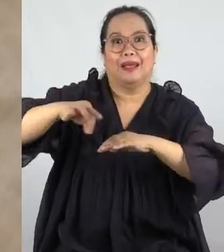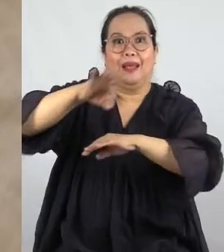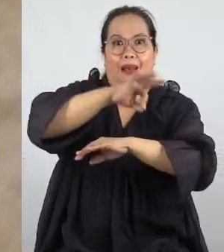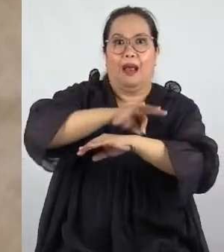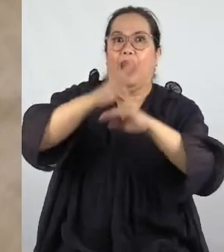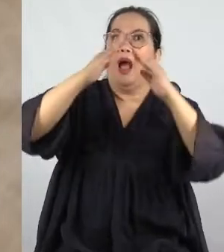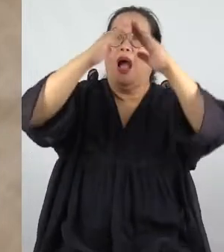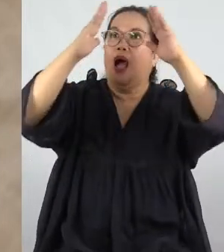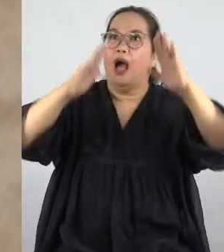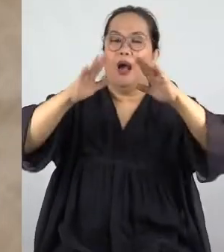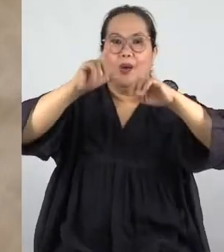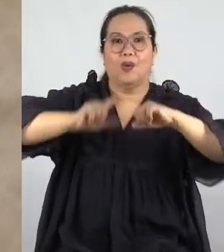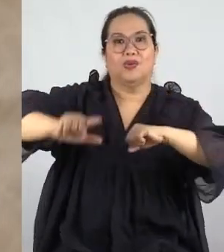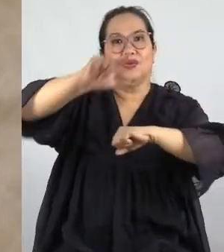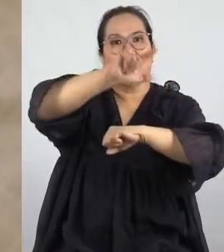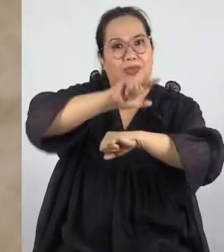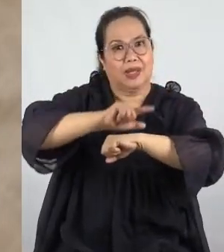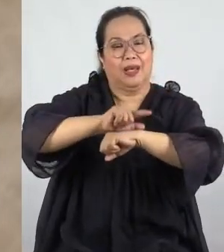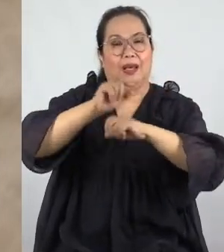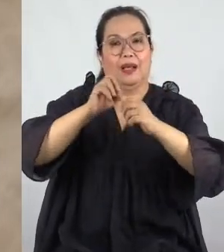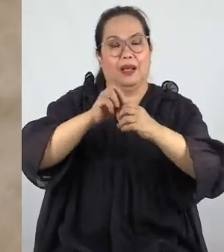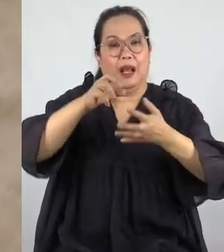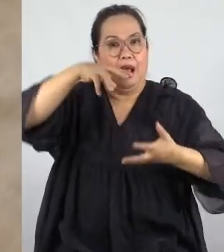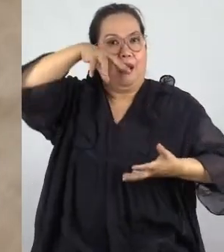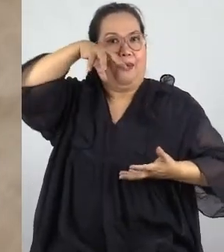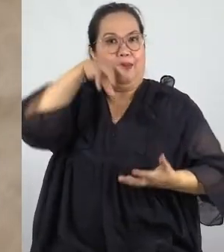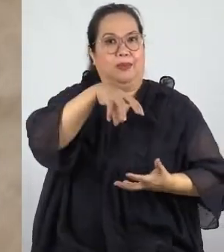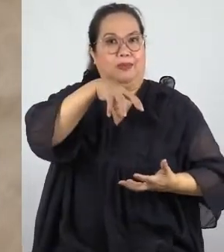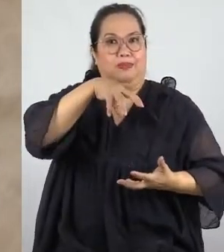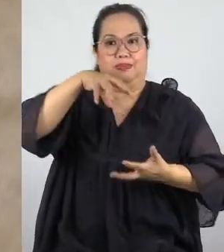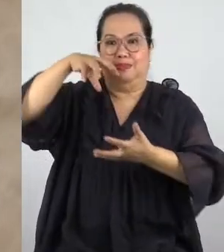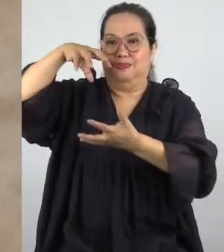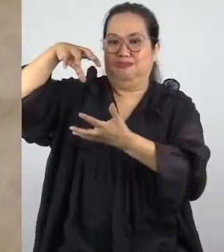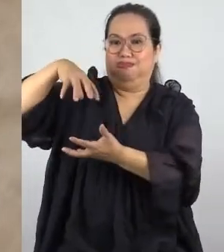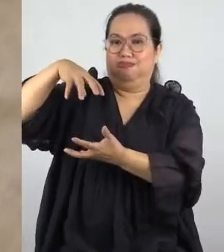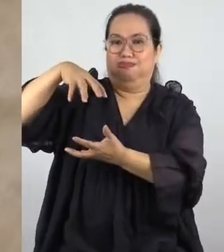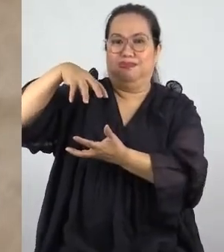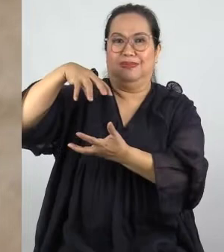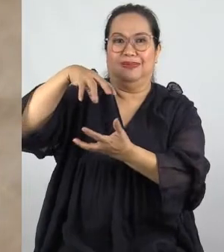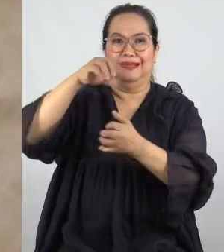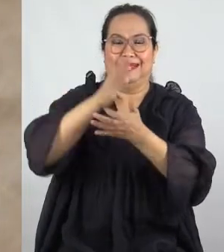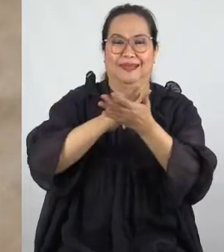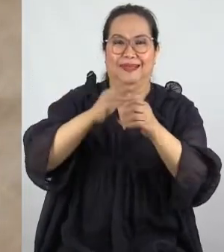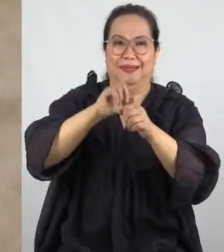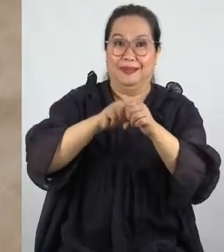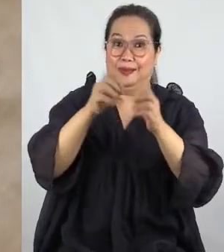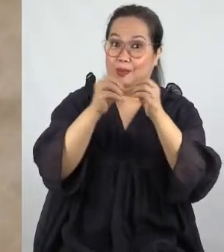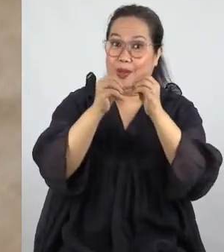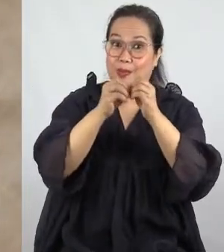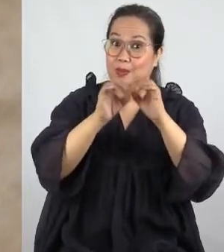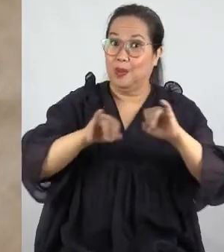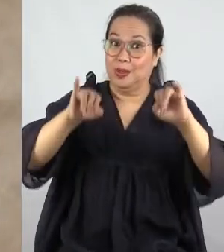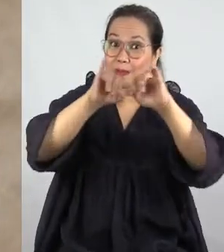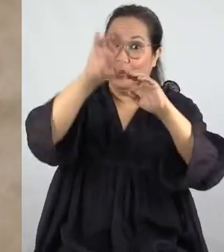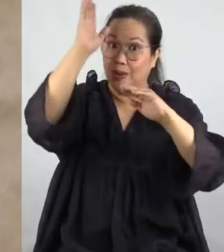at lupa, mga assets na kuminsan ay pinahahalagan pa